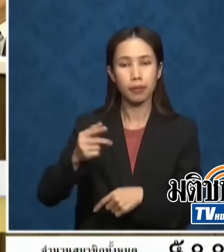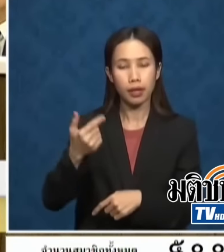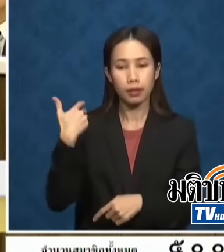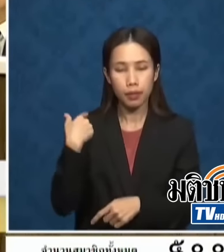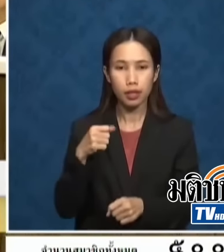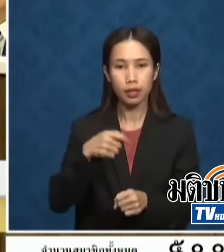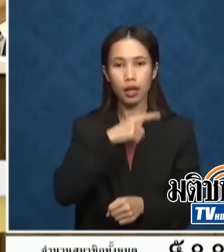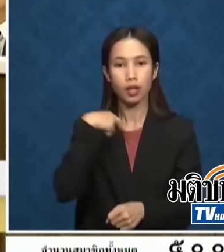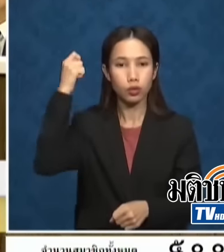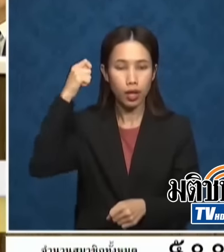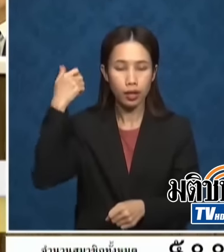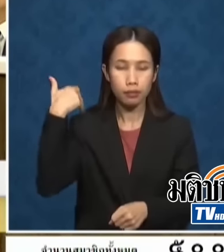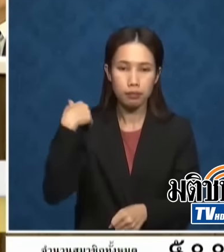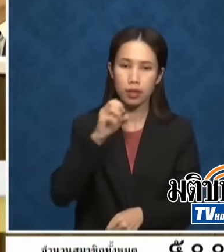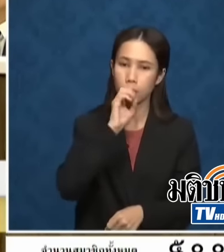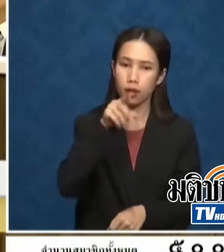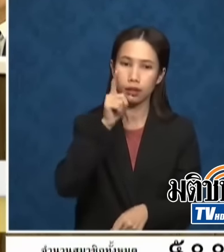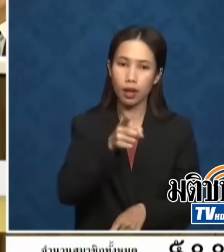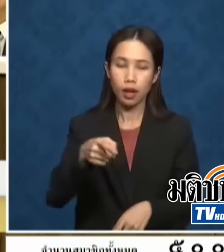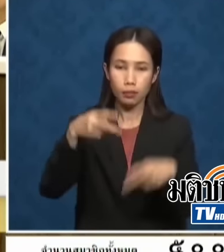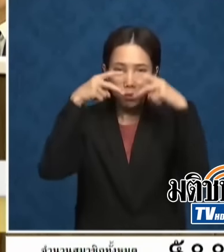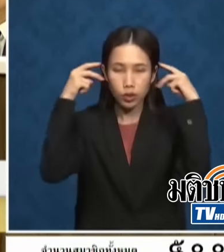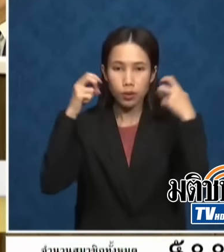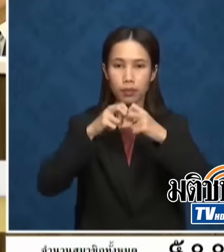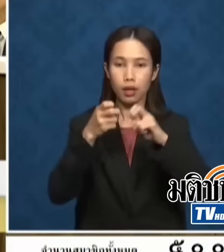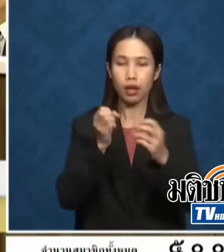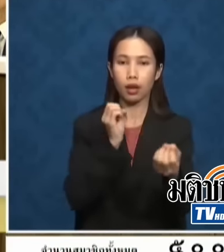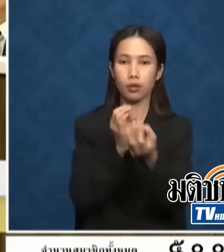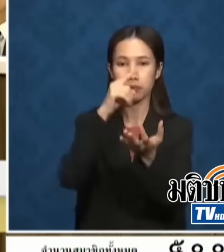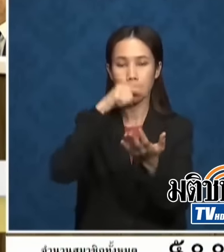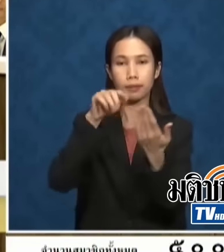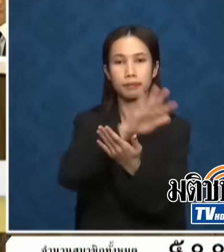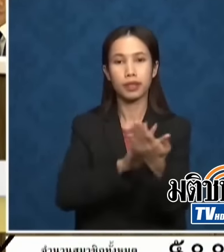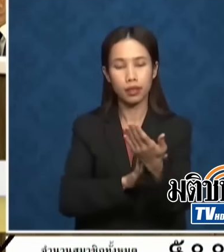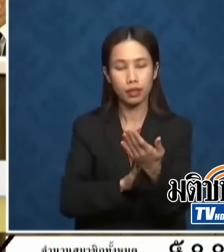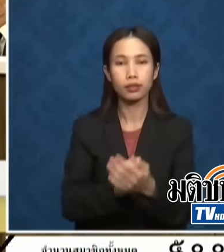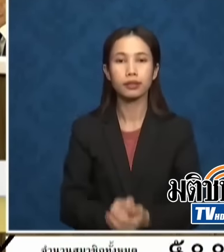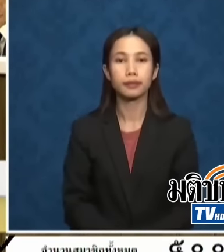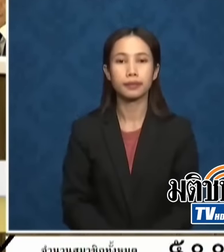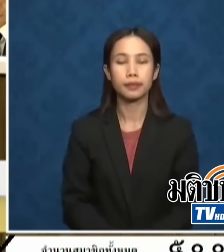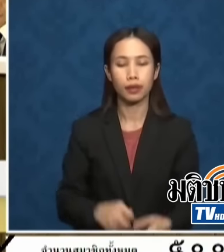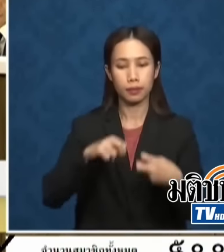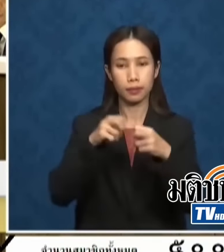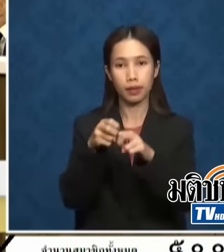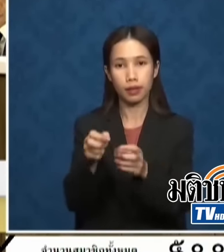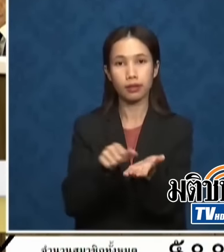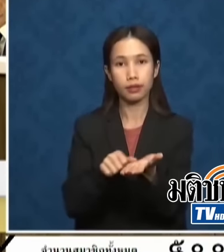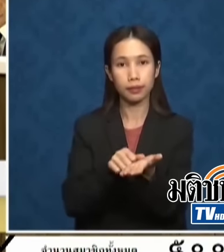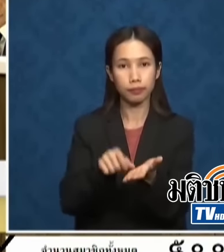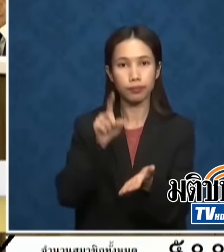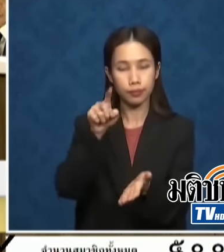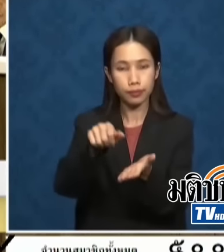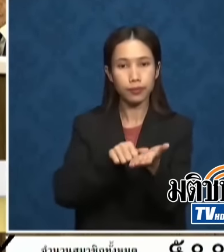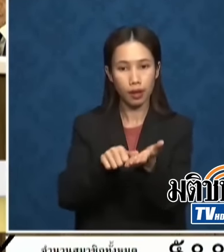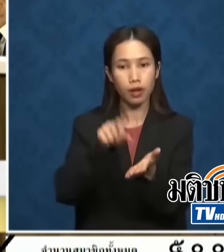ถูกตราหน้าว่าเป็นพวกโจรเป็นพวกทำความเสียหายแก่ประเทศชาติเพราะนั้นการจะแก้ปัญหานี้จึงต้อง